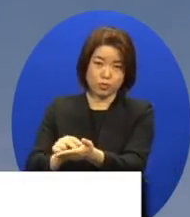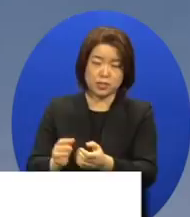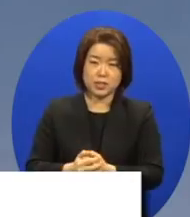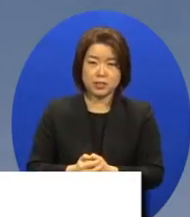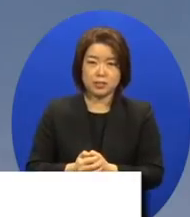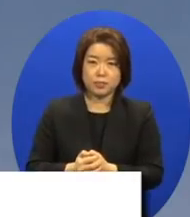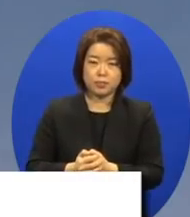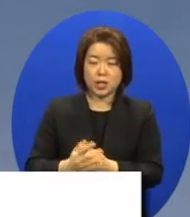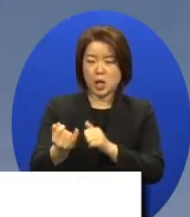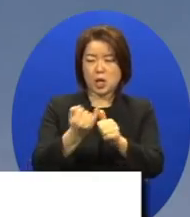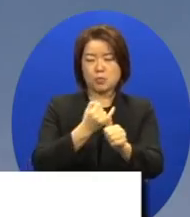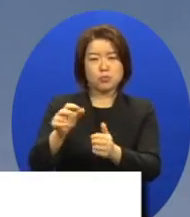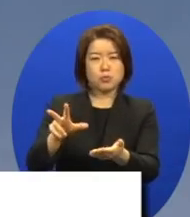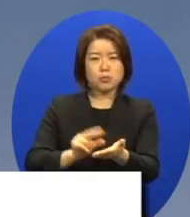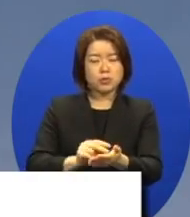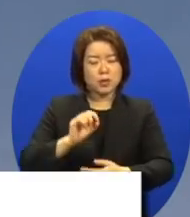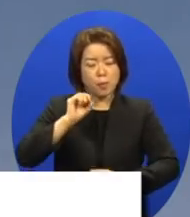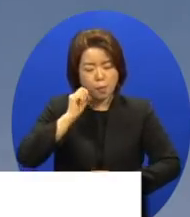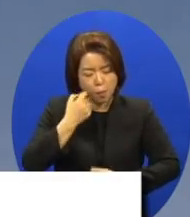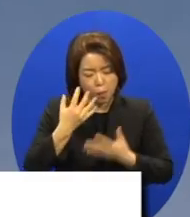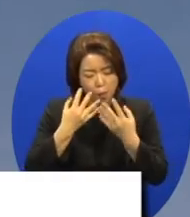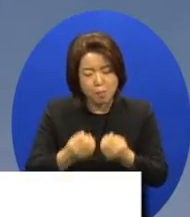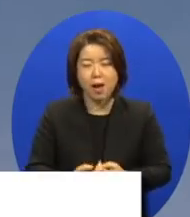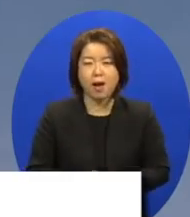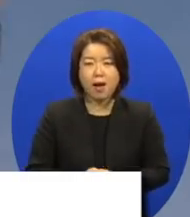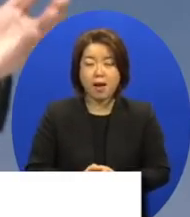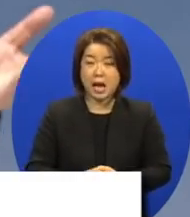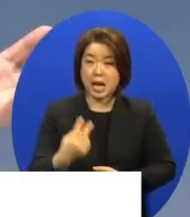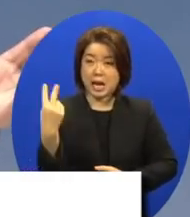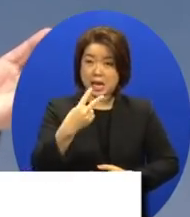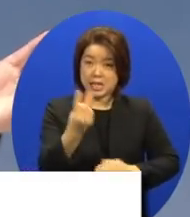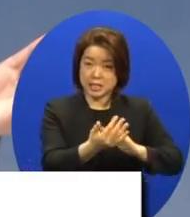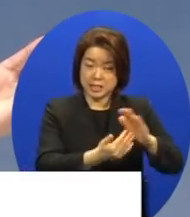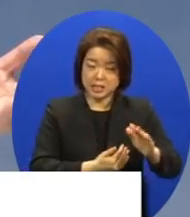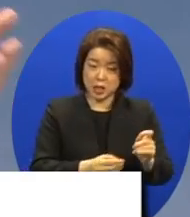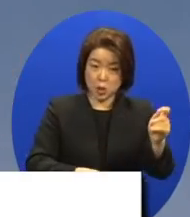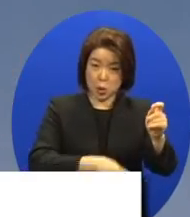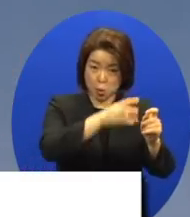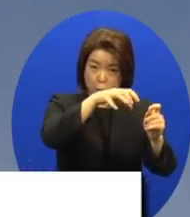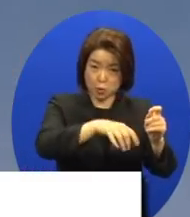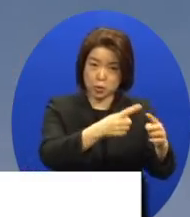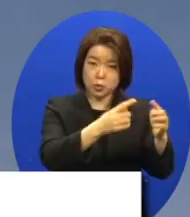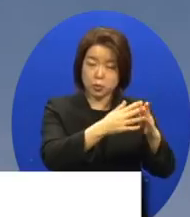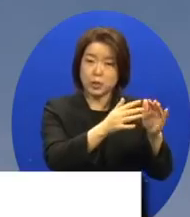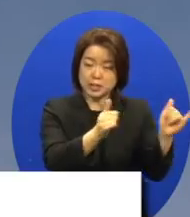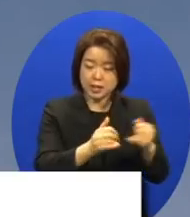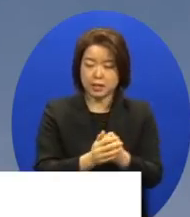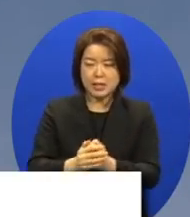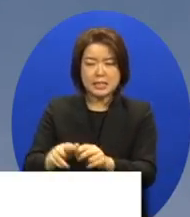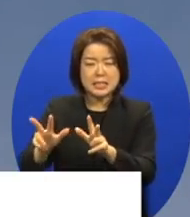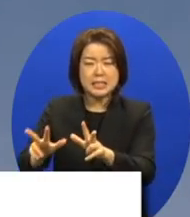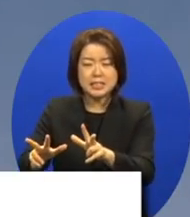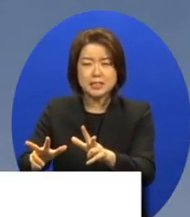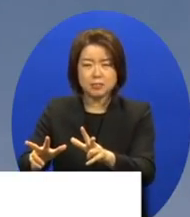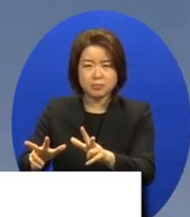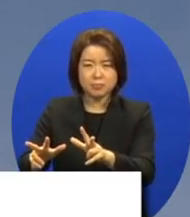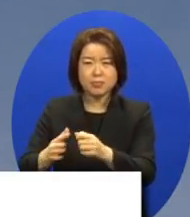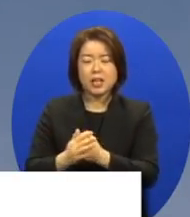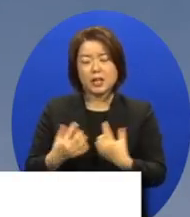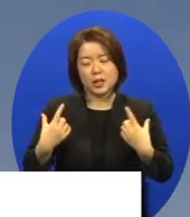부부문제는 잠 어려운 문제입니다 2000년전 고린도 교인들이 나 지금 2000년 주에 지금이나